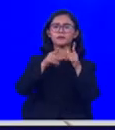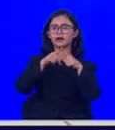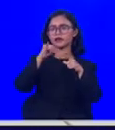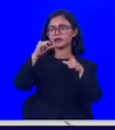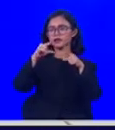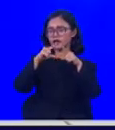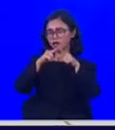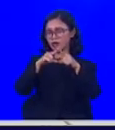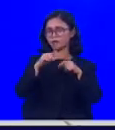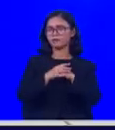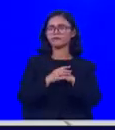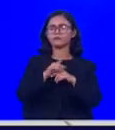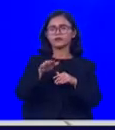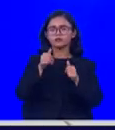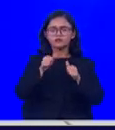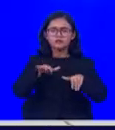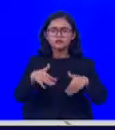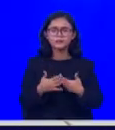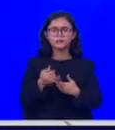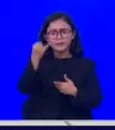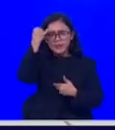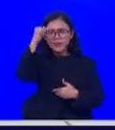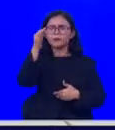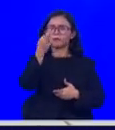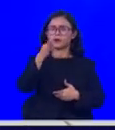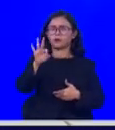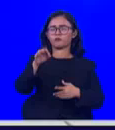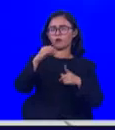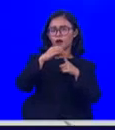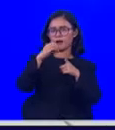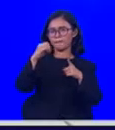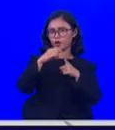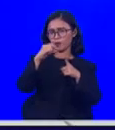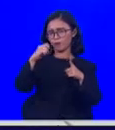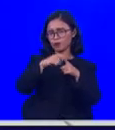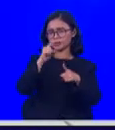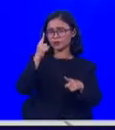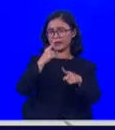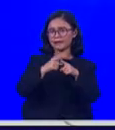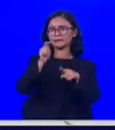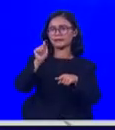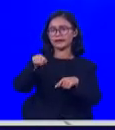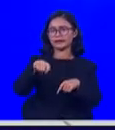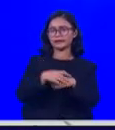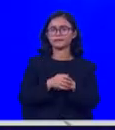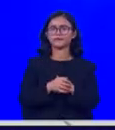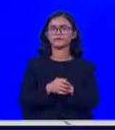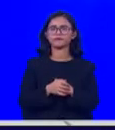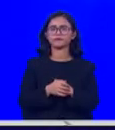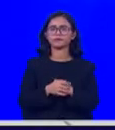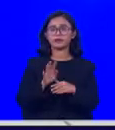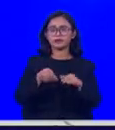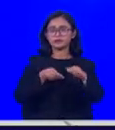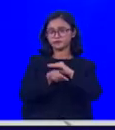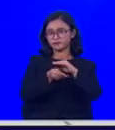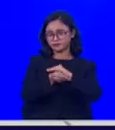Donovan. Ini berusaha untuk berinovasi membuat popok sekali pakai. Caranya nih menggunakan tirai shower sebagai